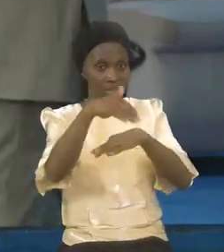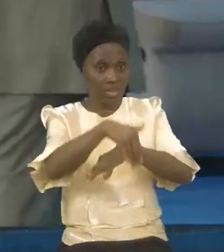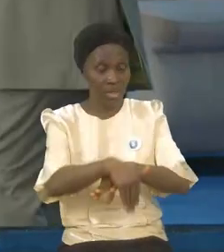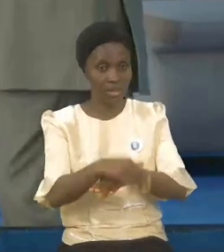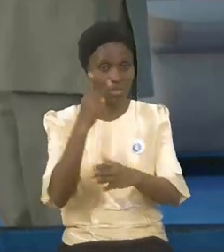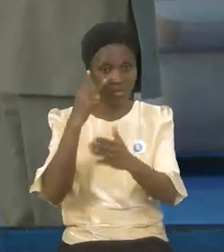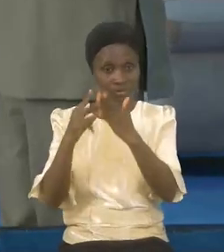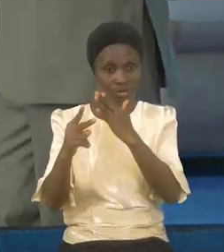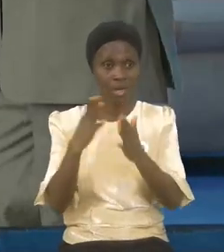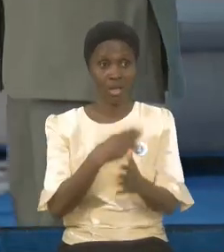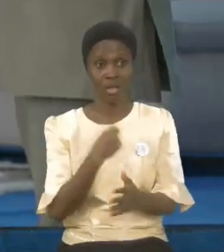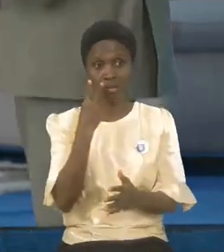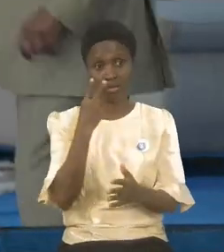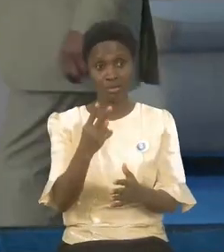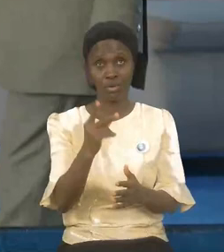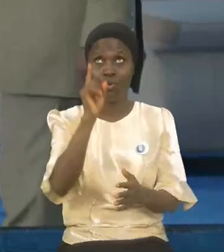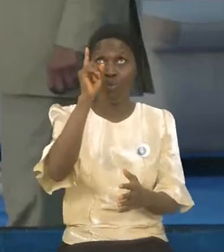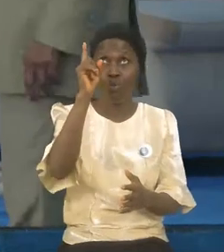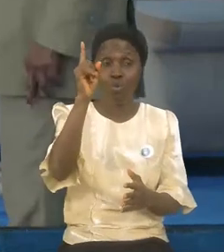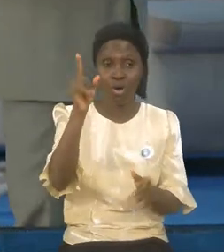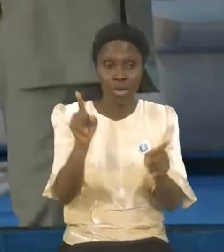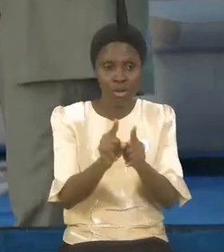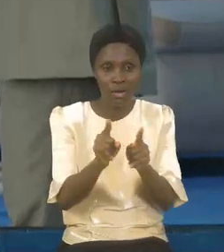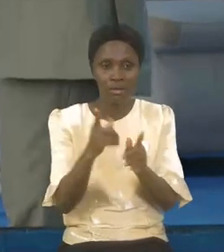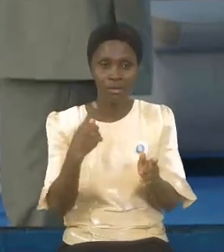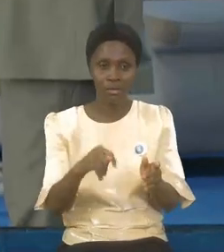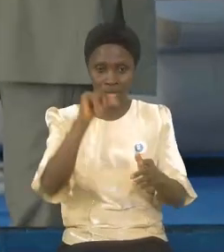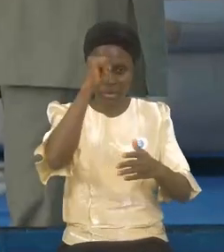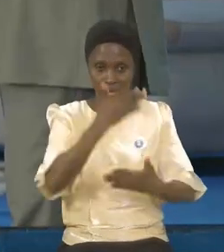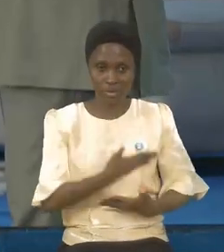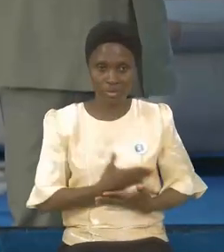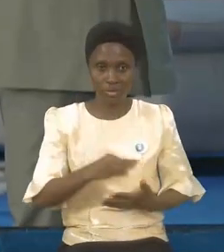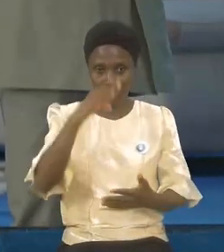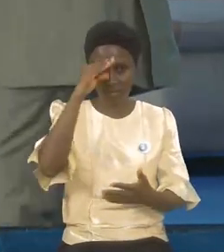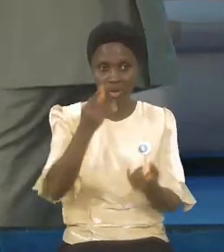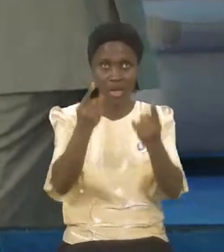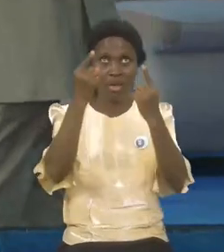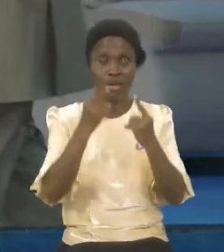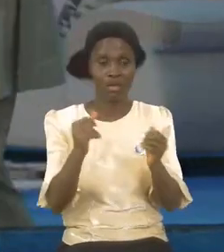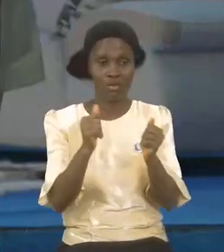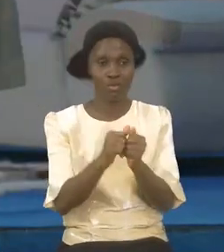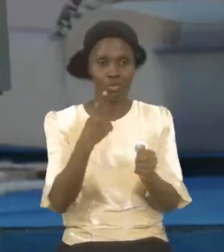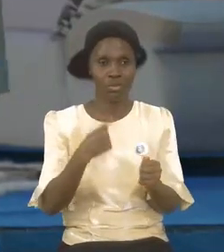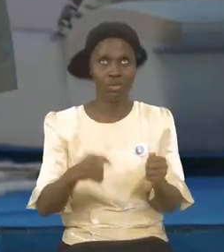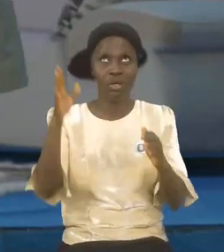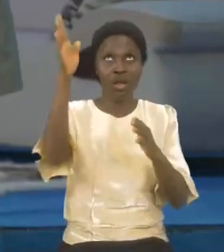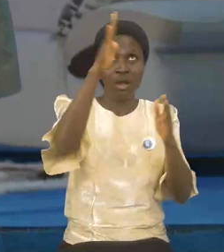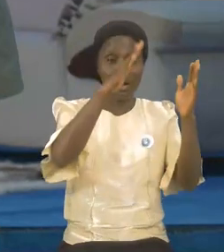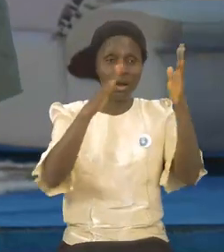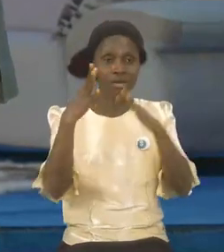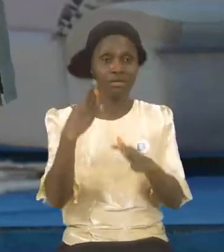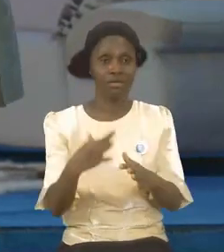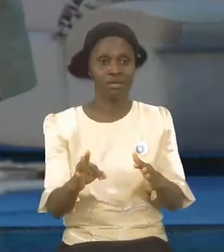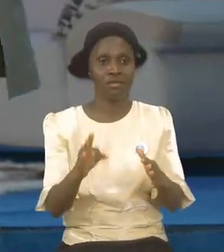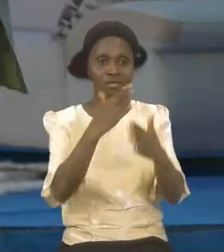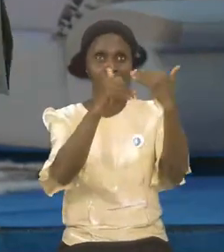mes visions nocturnes, et voici, sur les nuées des cieux, arriva quelqu'un de semblable